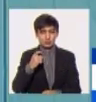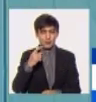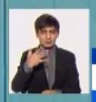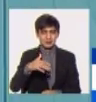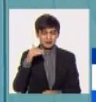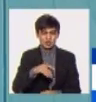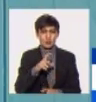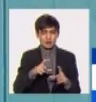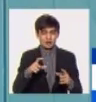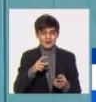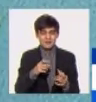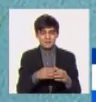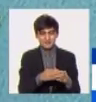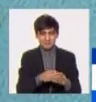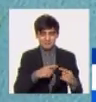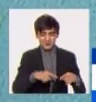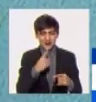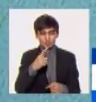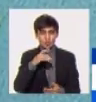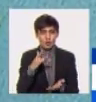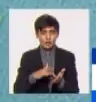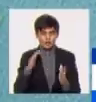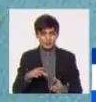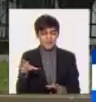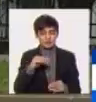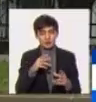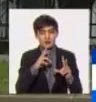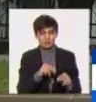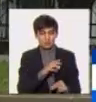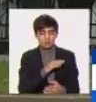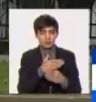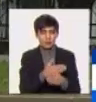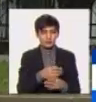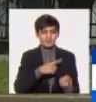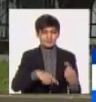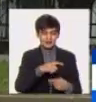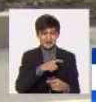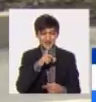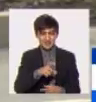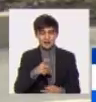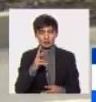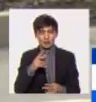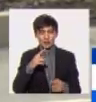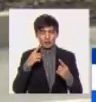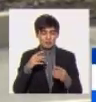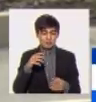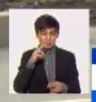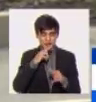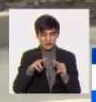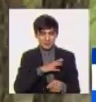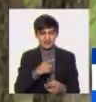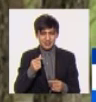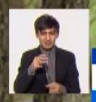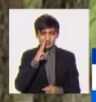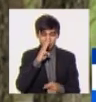тысяч предприятий только в одном городе. Они обещают помочь владельцам бизнеса и сотрудникам, потерявшим доходы в получении